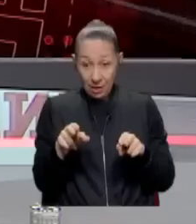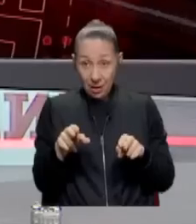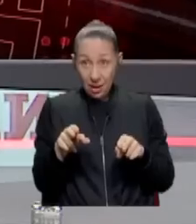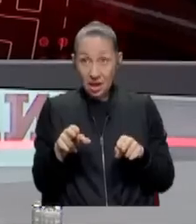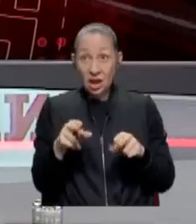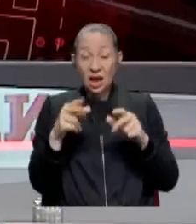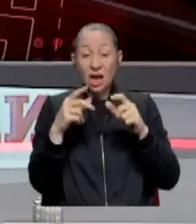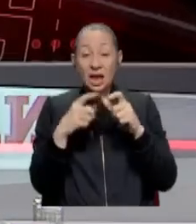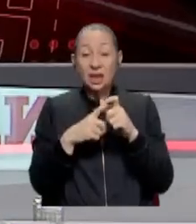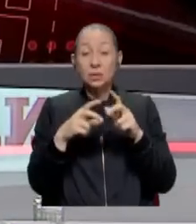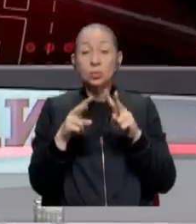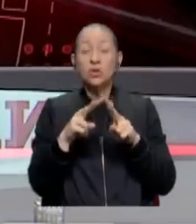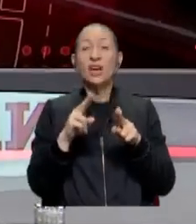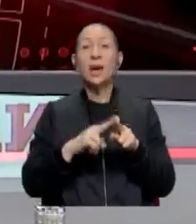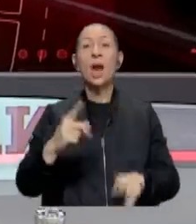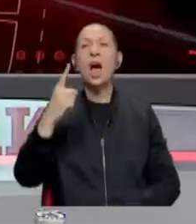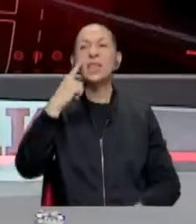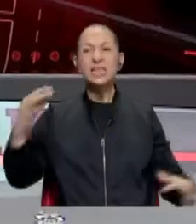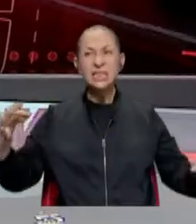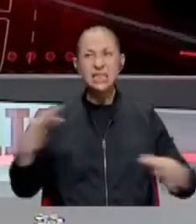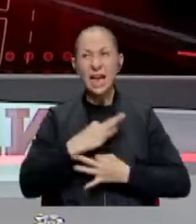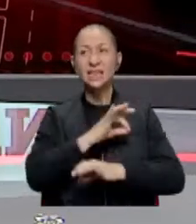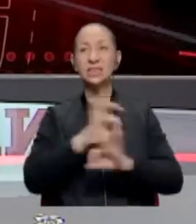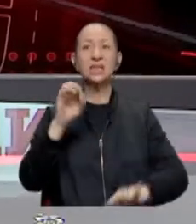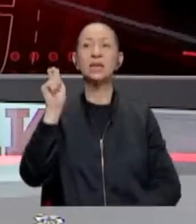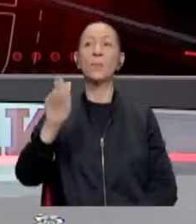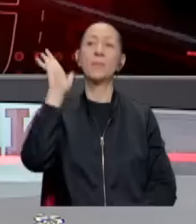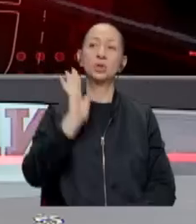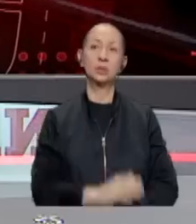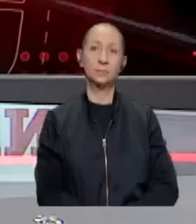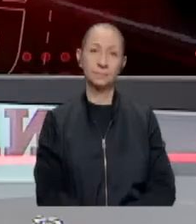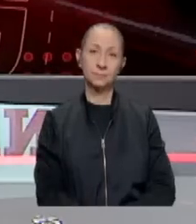Gazi Mustafa Kemal Atatürk'e saygısızlık yapılmamıştır